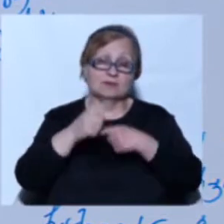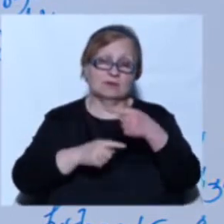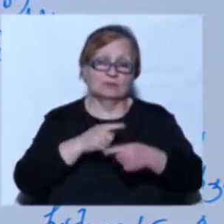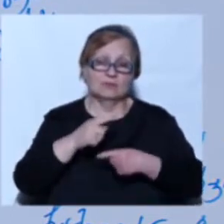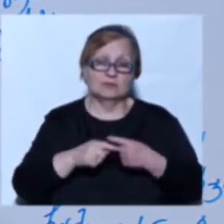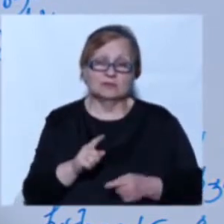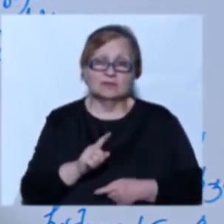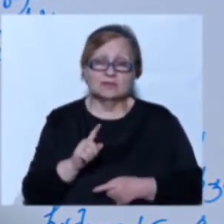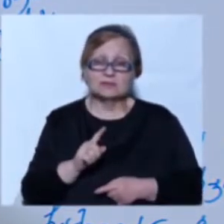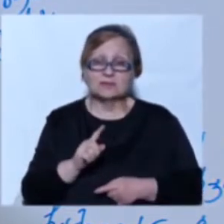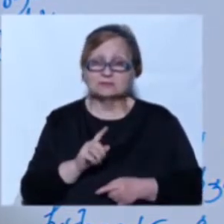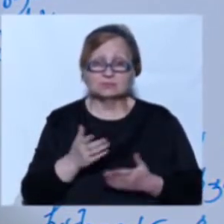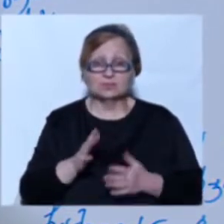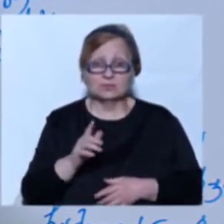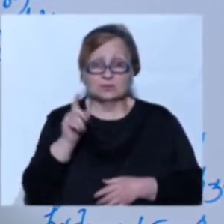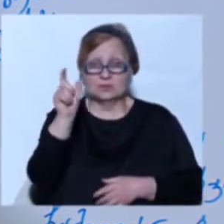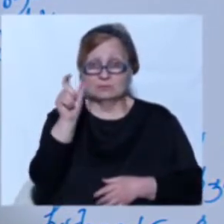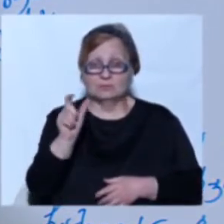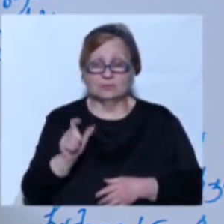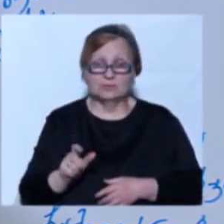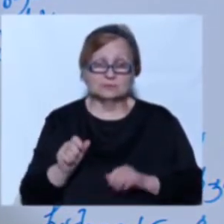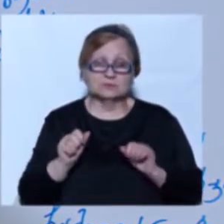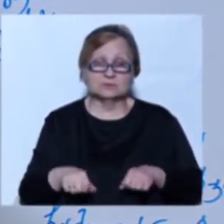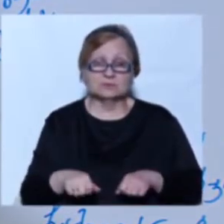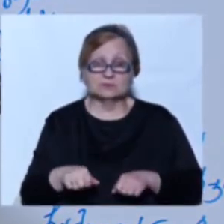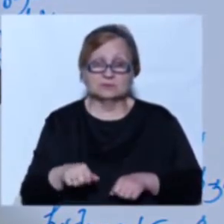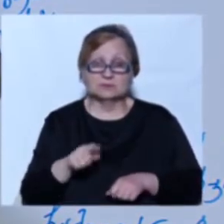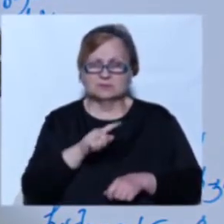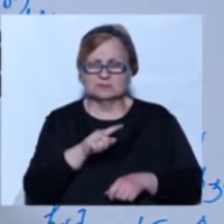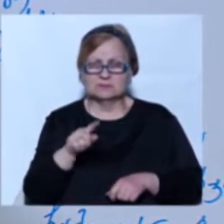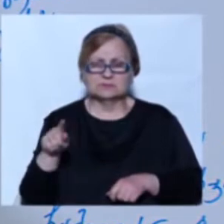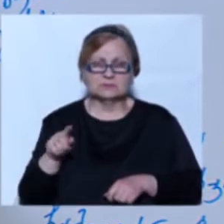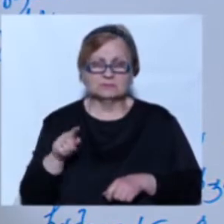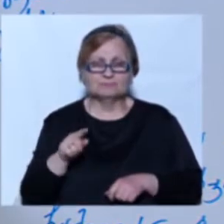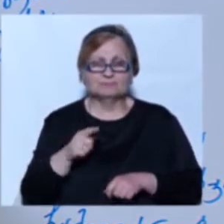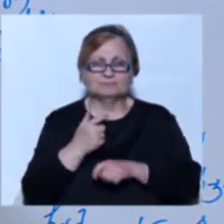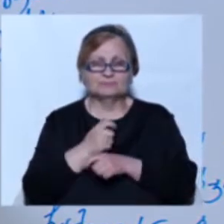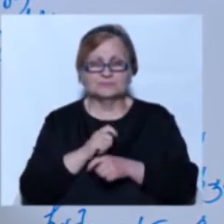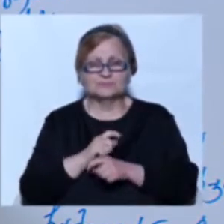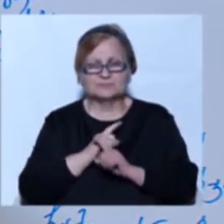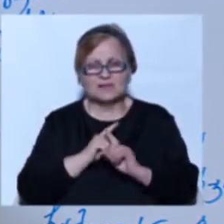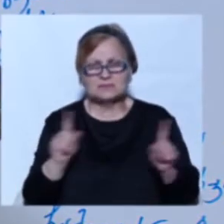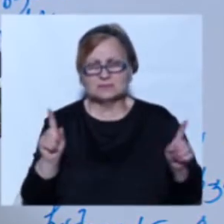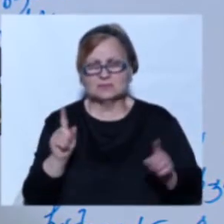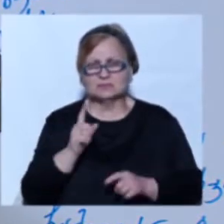არა პოეზიას შეუძლია ისინი თავისი გასაოცარი ენით